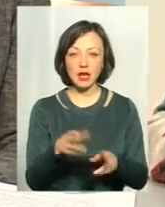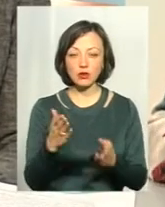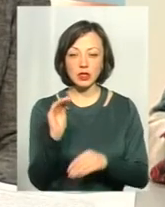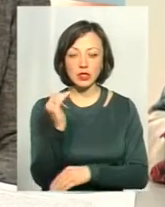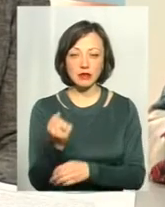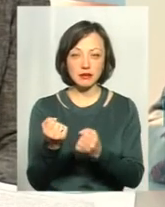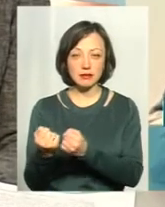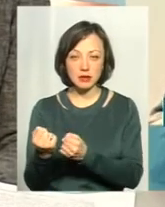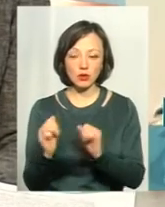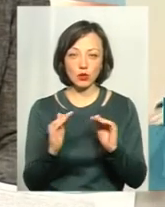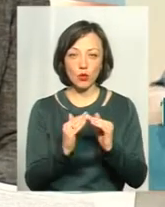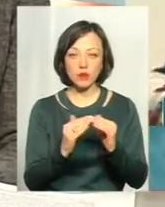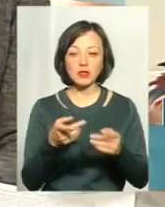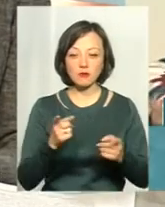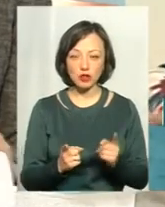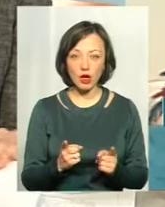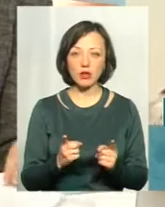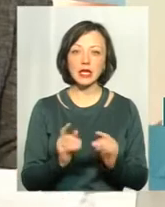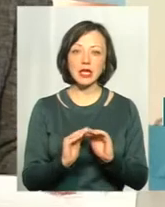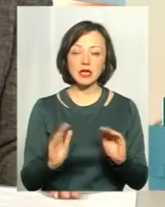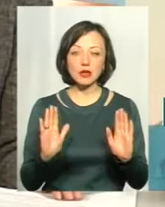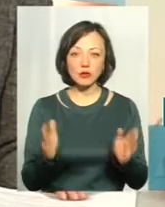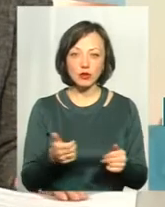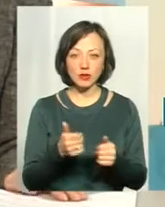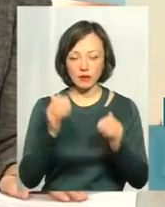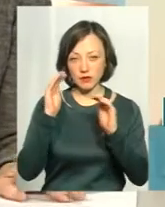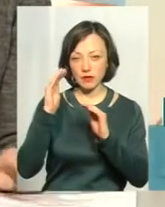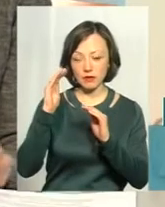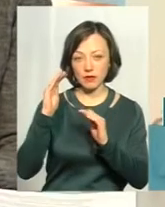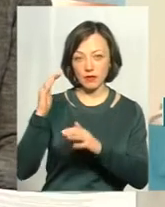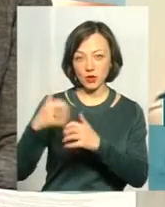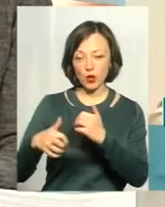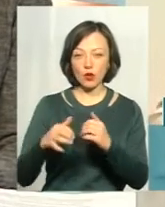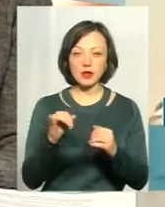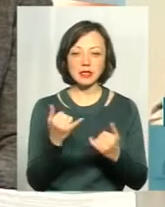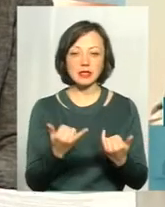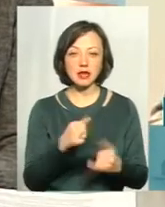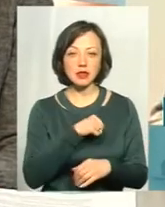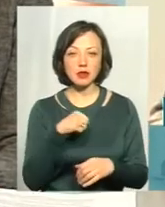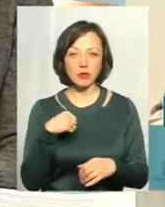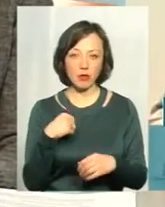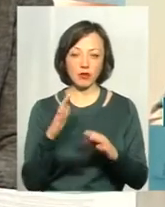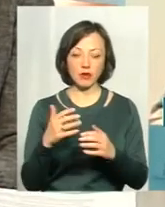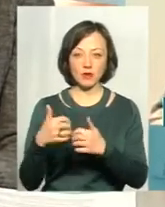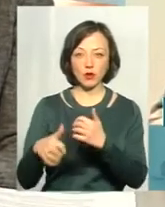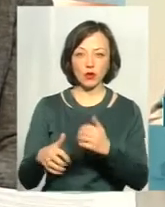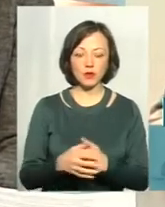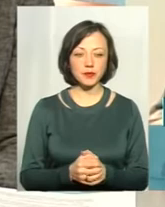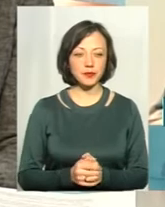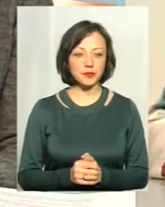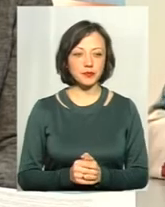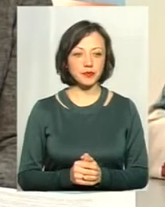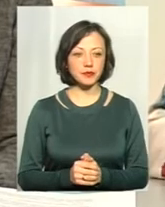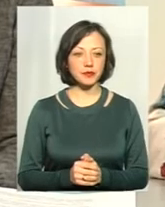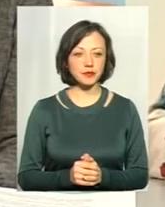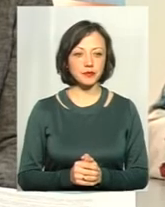дитину тримати в ізоляції, звичайно, і діти будуть відсторонюватись, і вона буде сама відсторонюватись від звичайних дітей. Дякую, пані